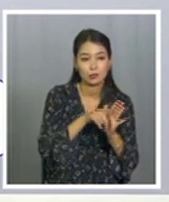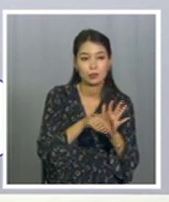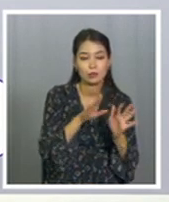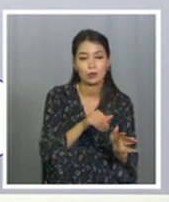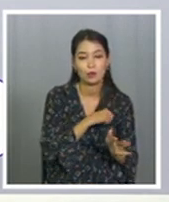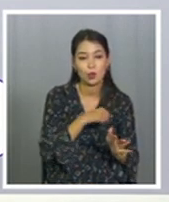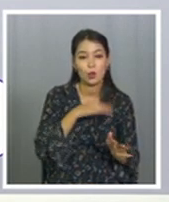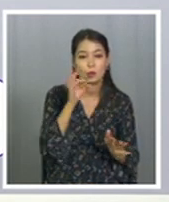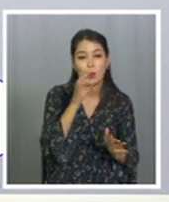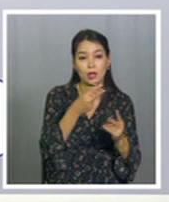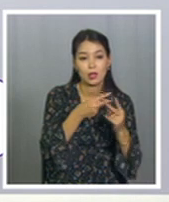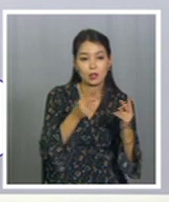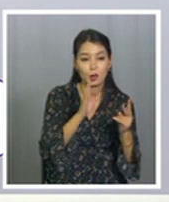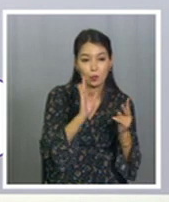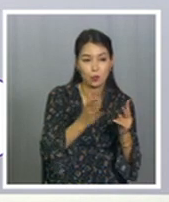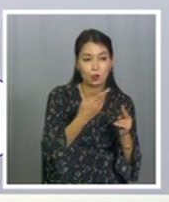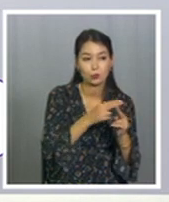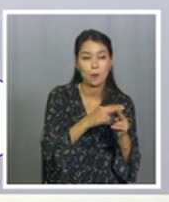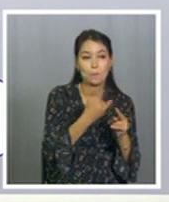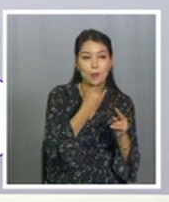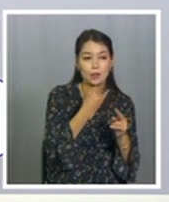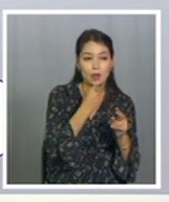болады. Осы батареяны